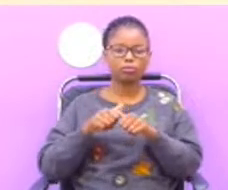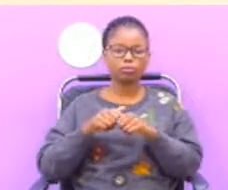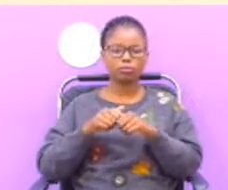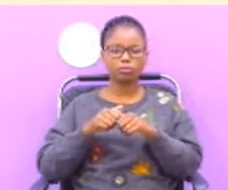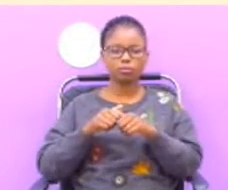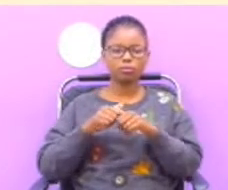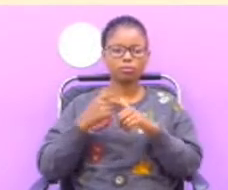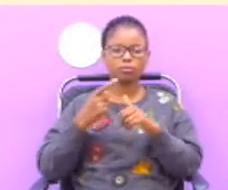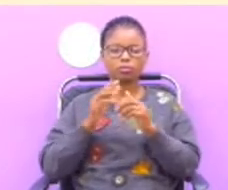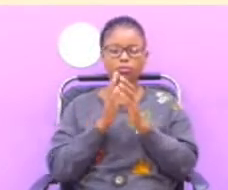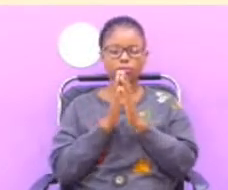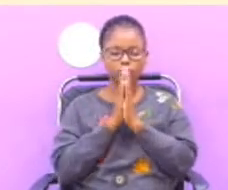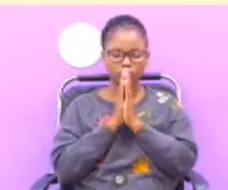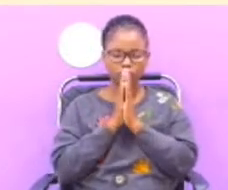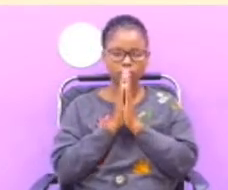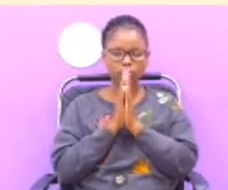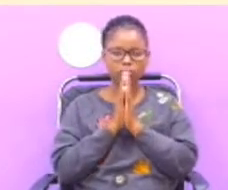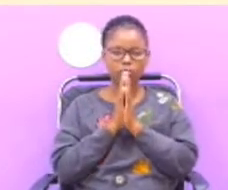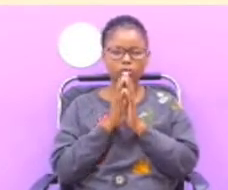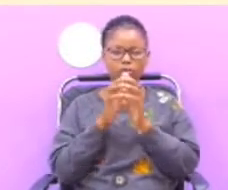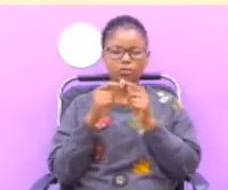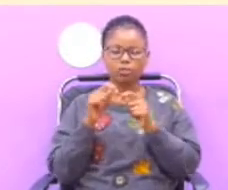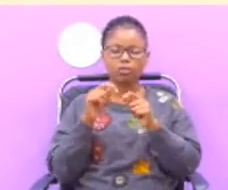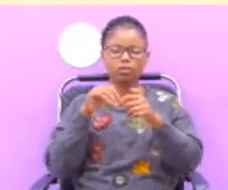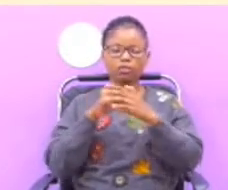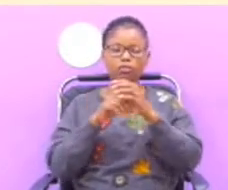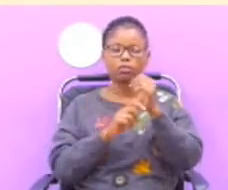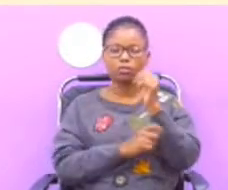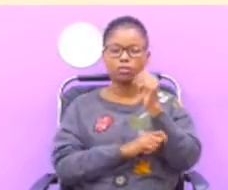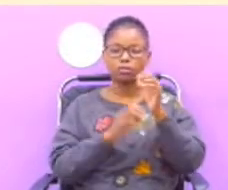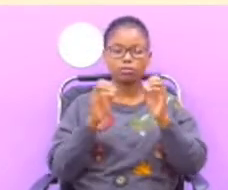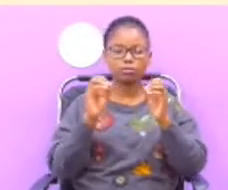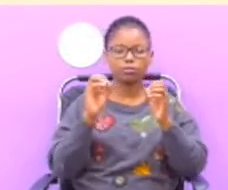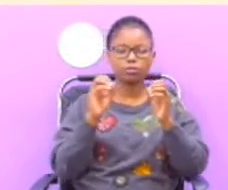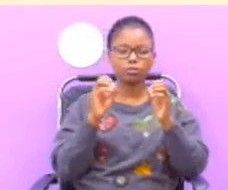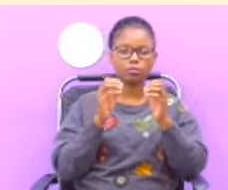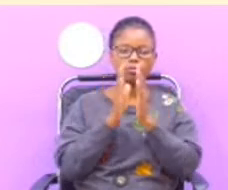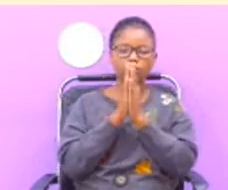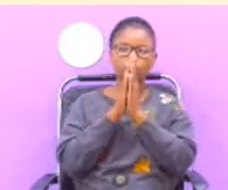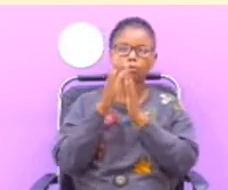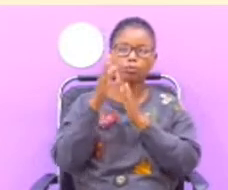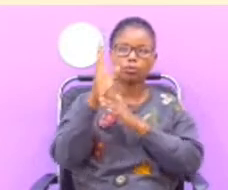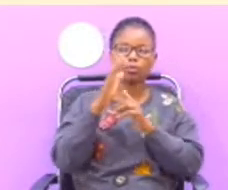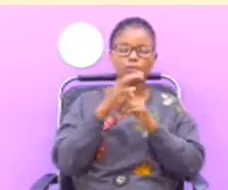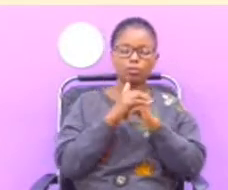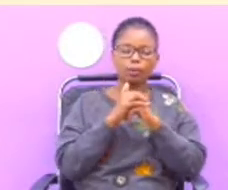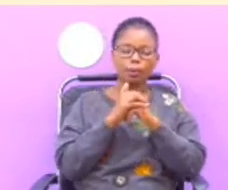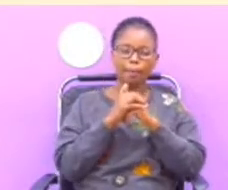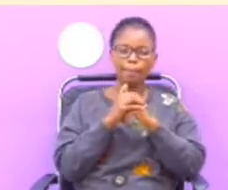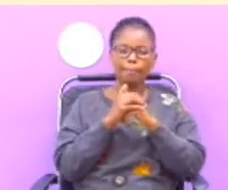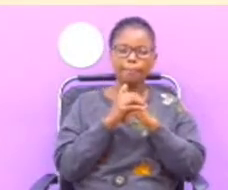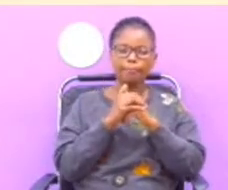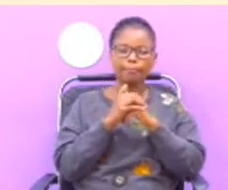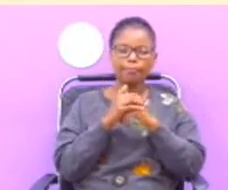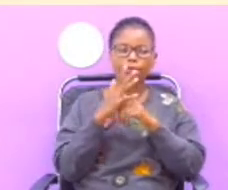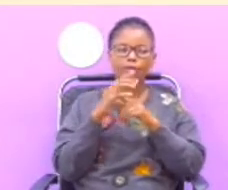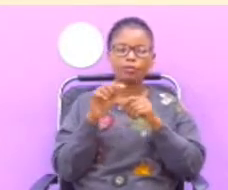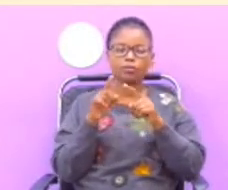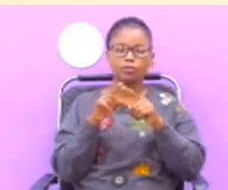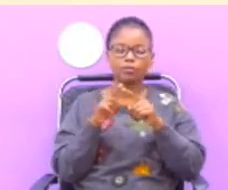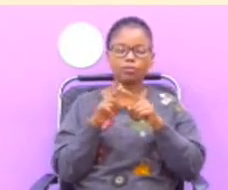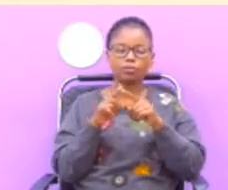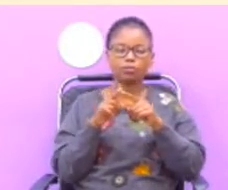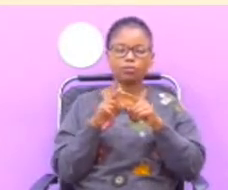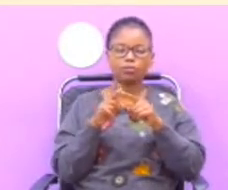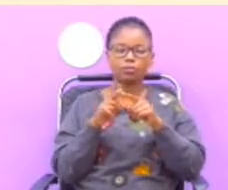none ndimuhoire mutikae gukinyamagerini mwathani arogocwo muno Jesu nake guthunguthio uhoro wa kwirwo